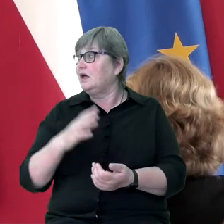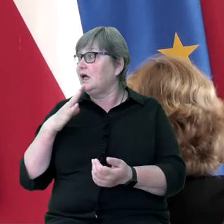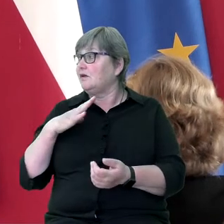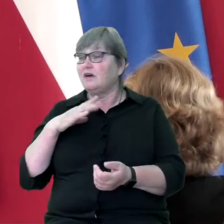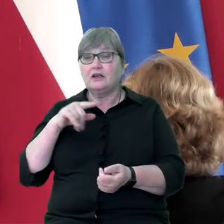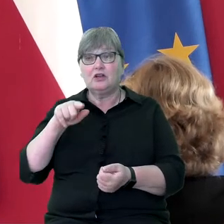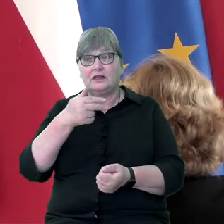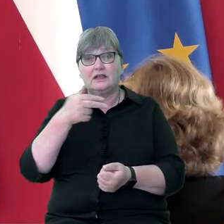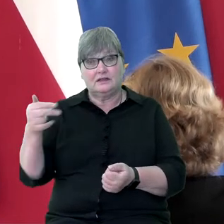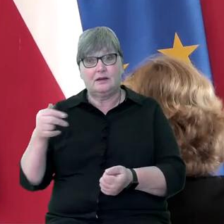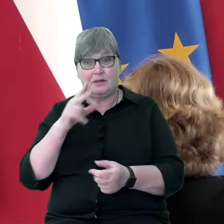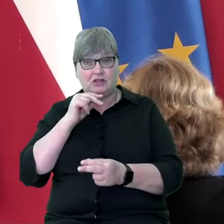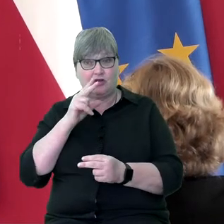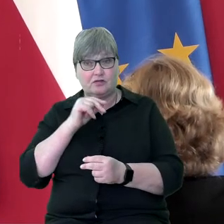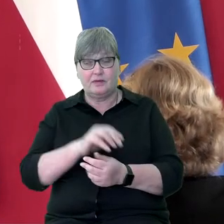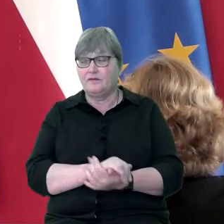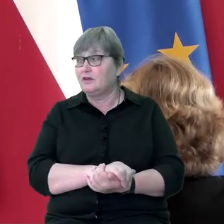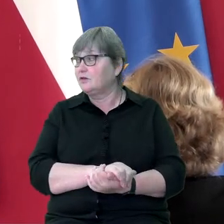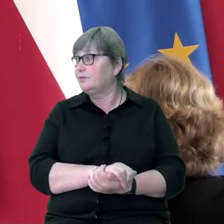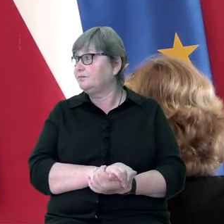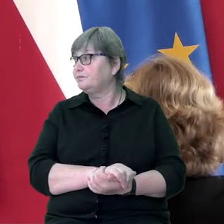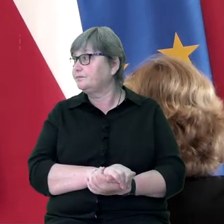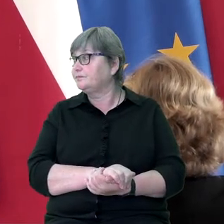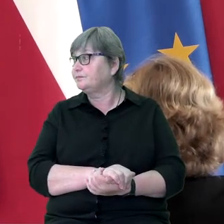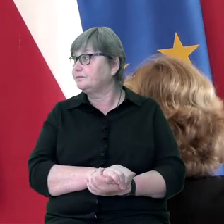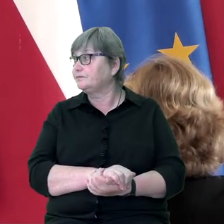tym pamiętać.